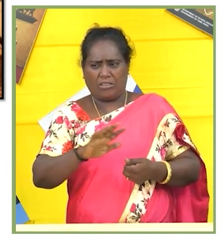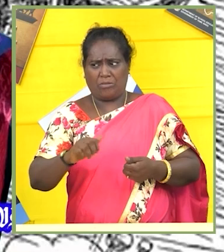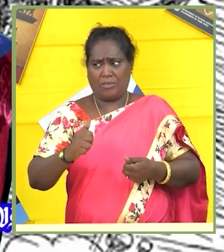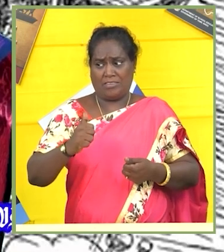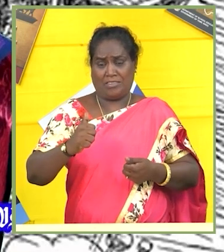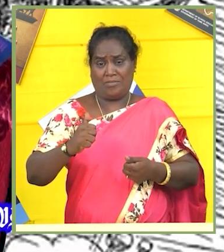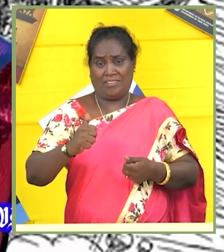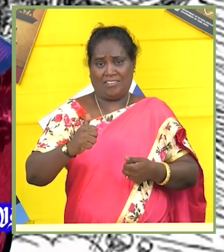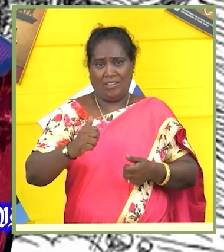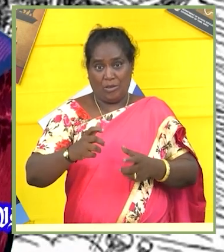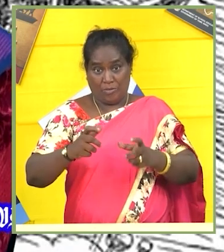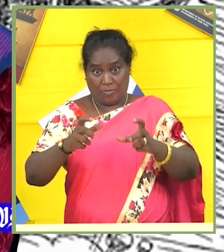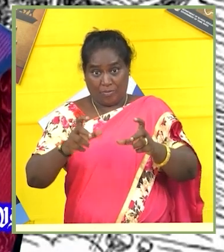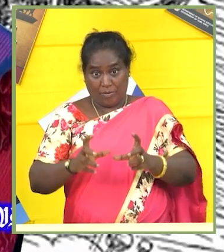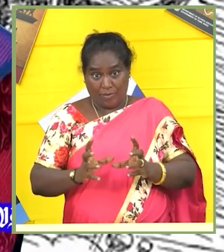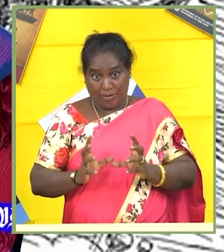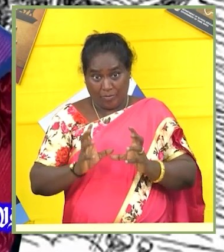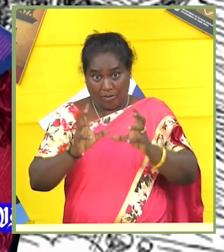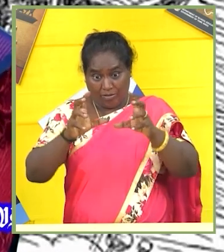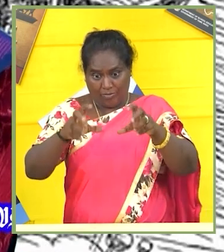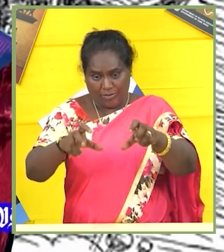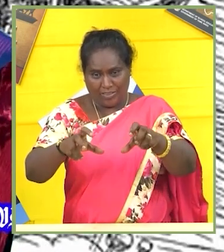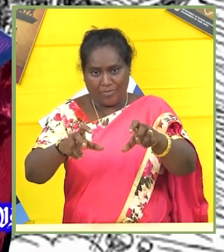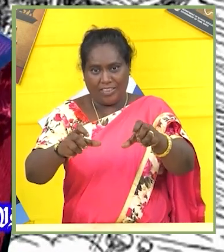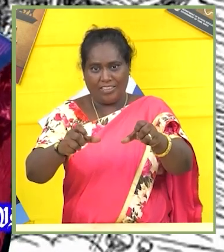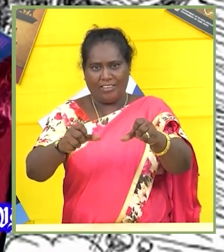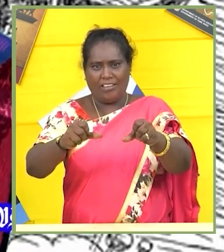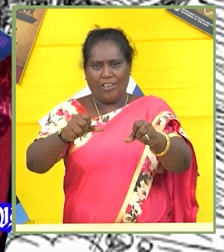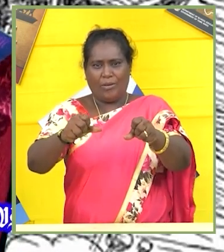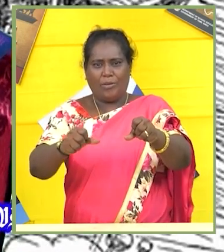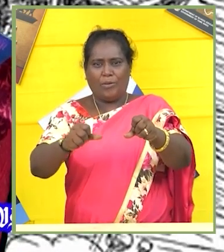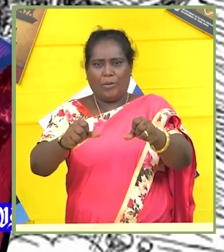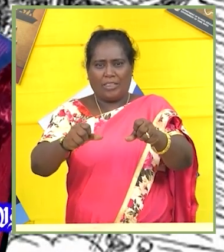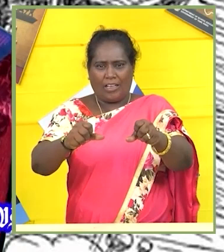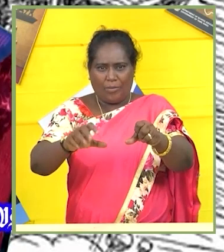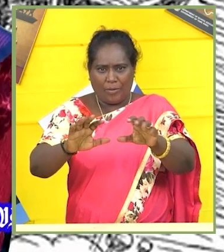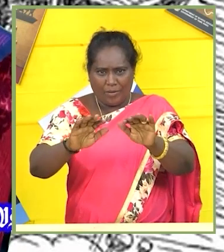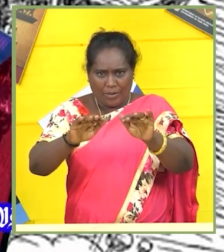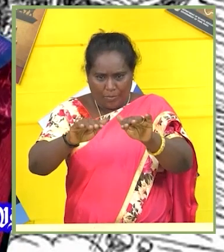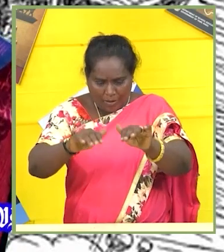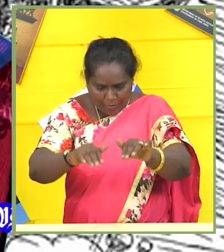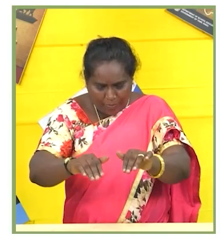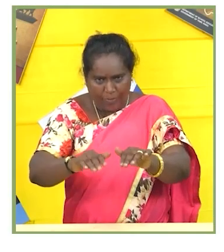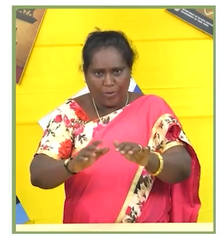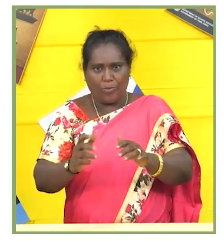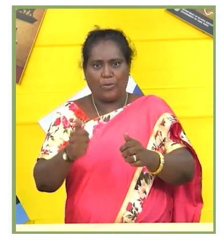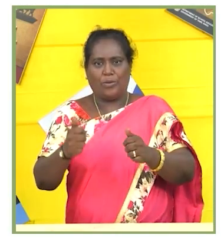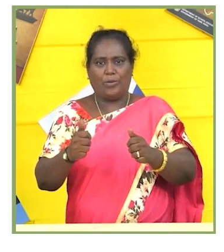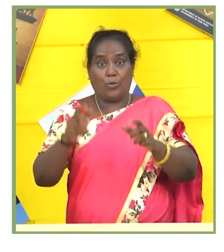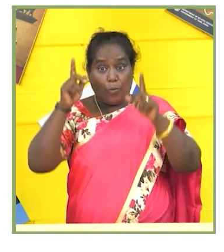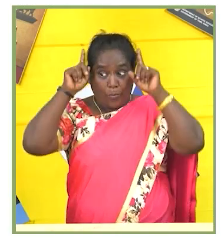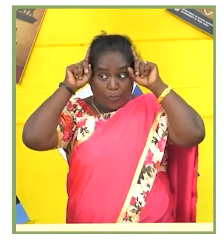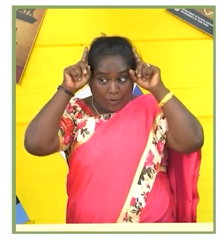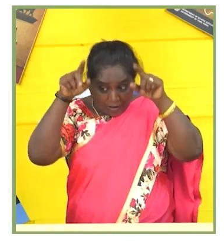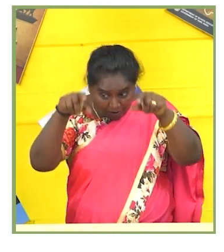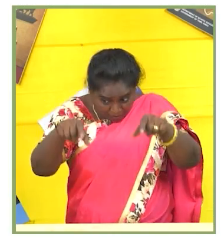சாய்க்கிறது. கலங்கினர் பலர், இக்காட்சியை கண்டு அங்கிருந்த கூட்டத்தர் அனைவரும் கலங்கி நின்றனர். அதாவது எழுந்தது